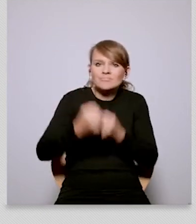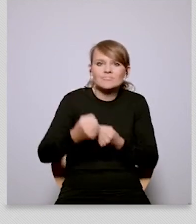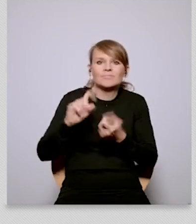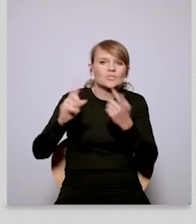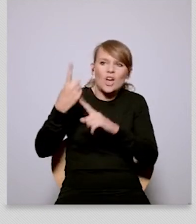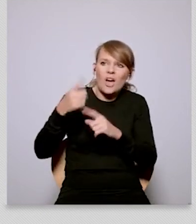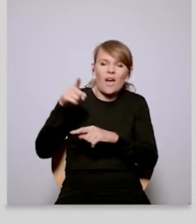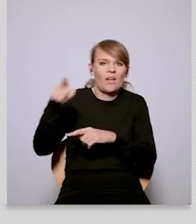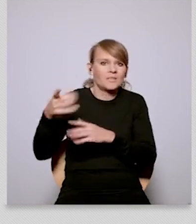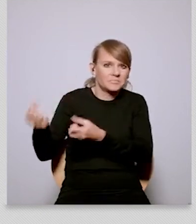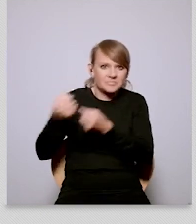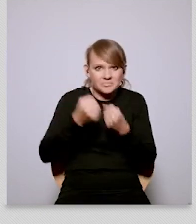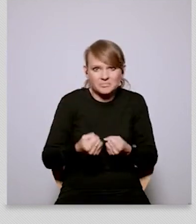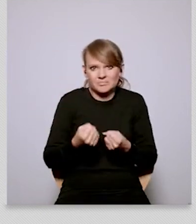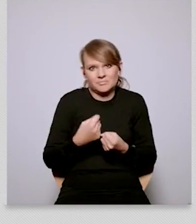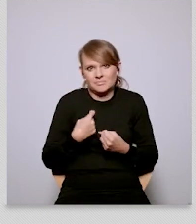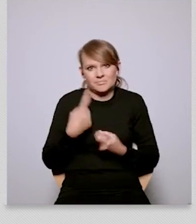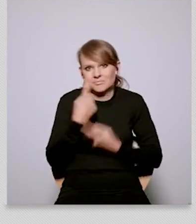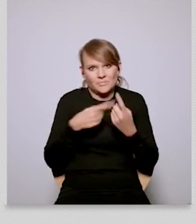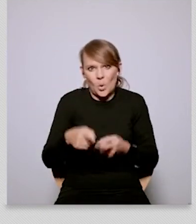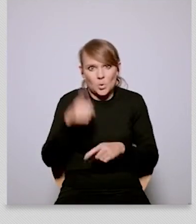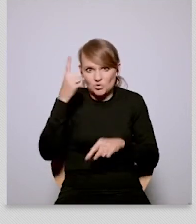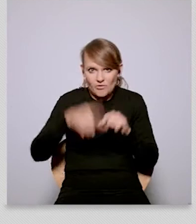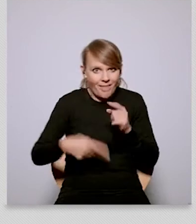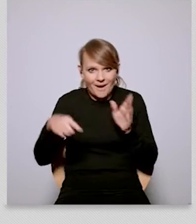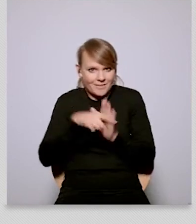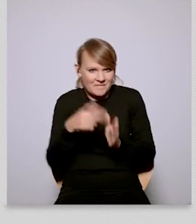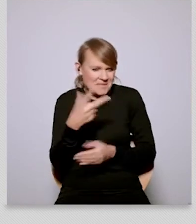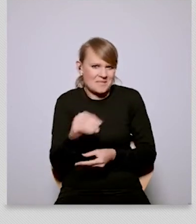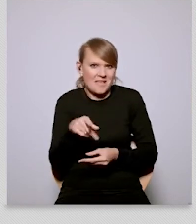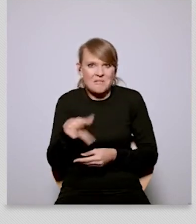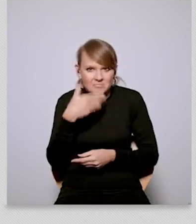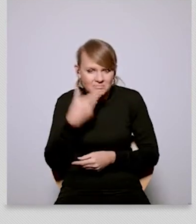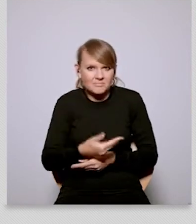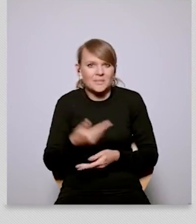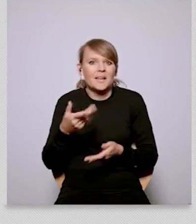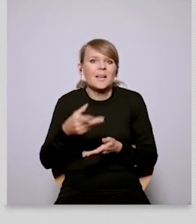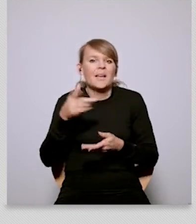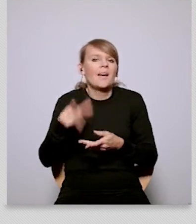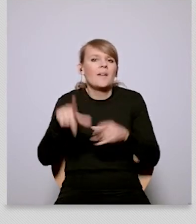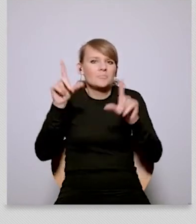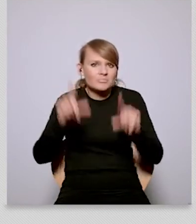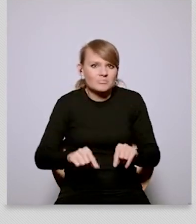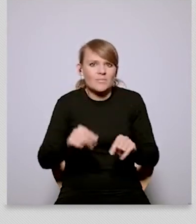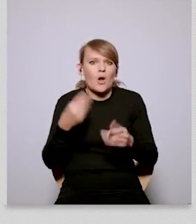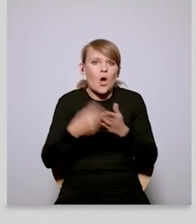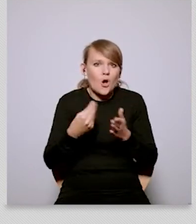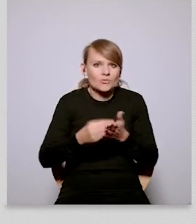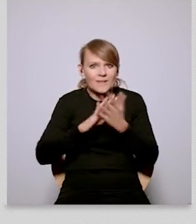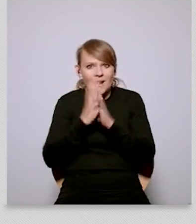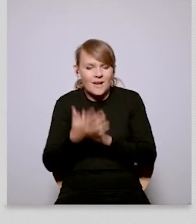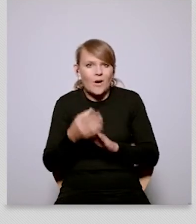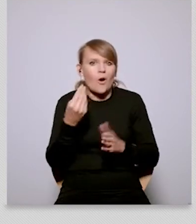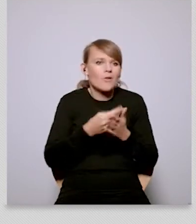jest nie jest zjawiskiem negatywnym my dzięki temu zmniejszamy koszty transformacji czy w ogóle energii w